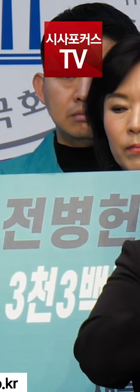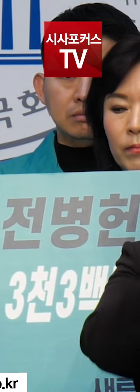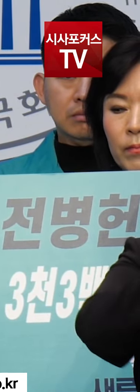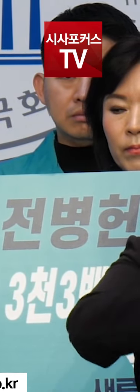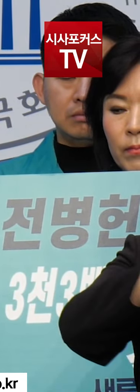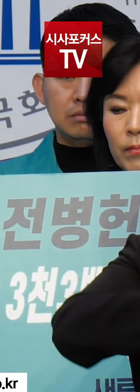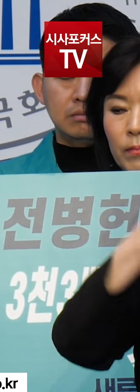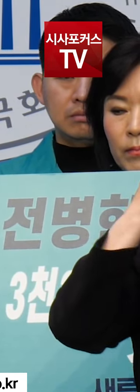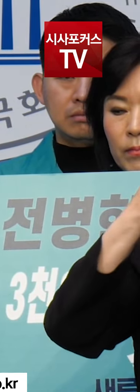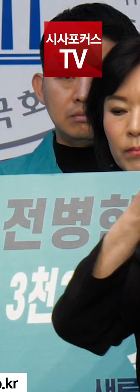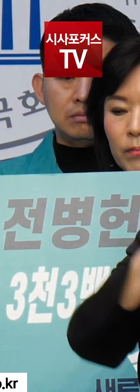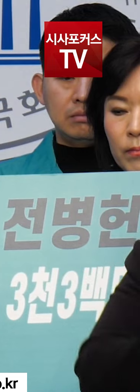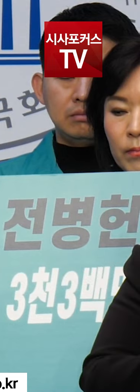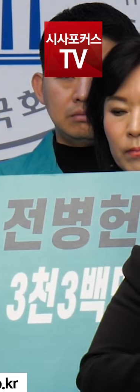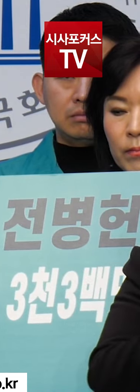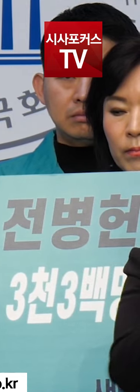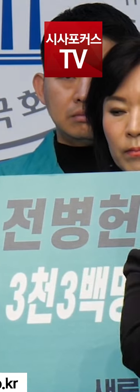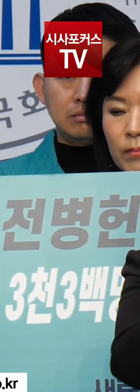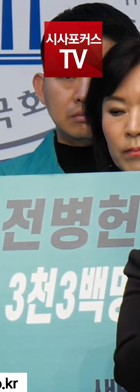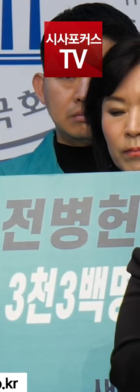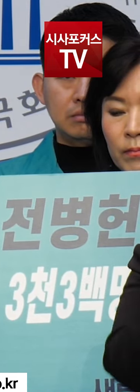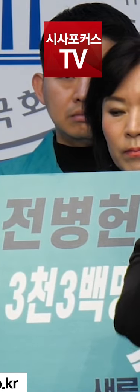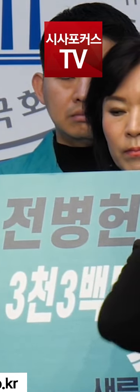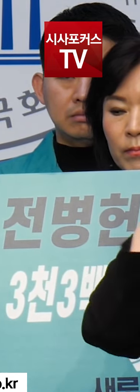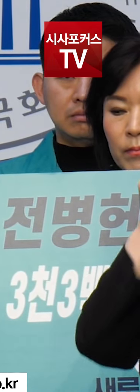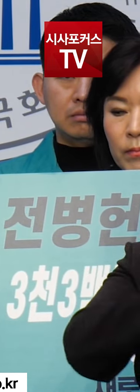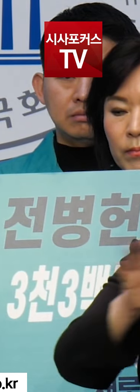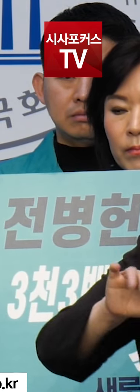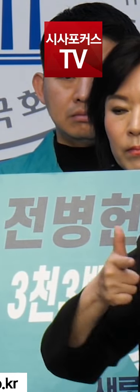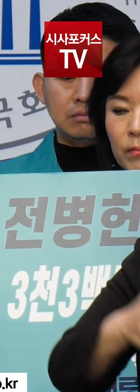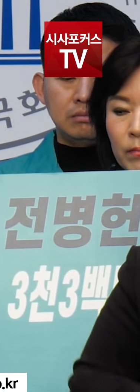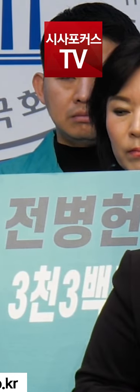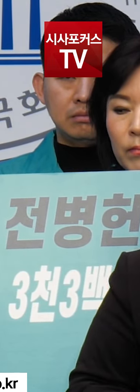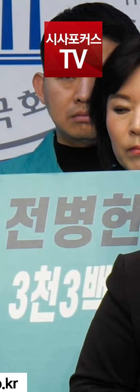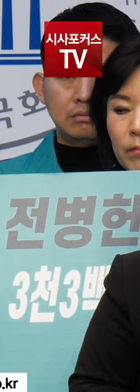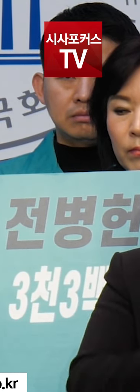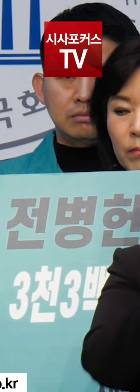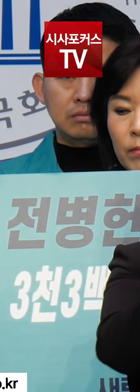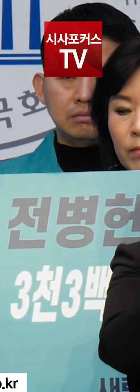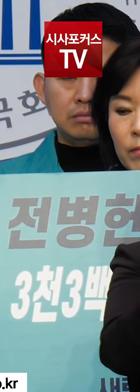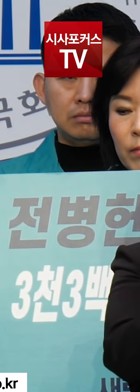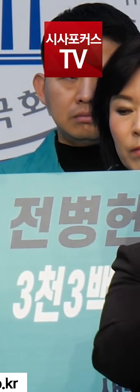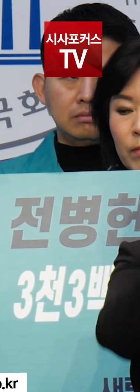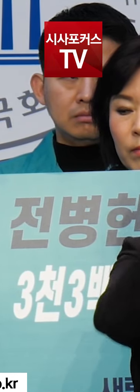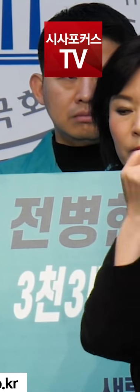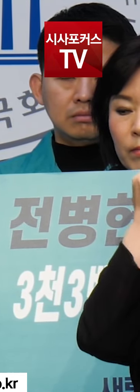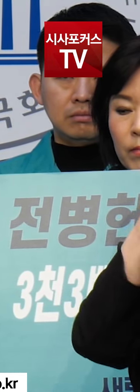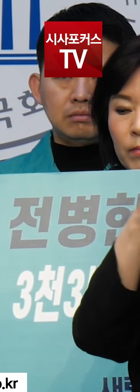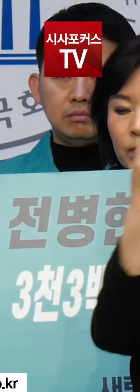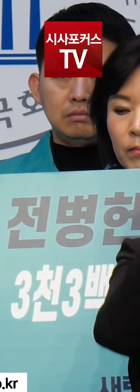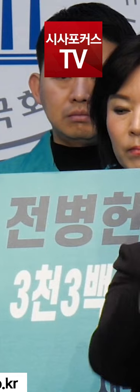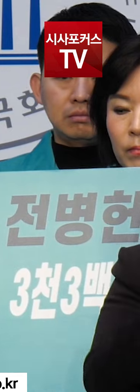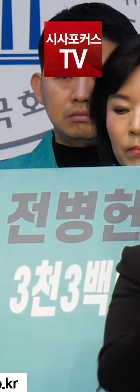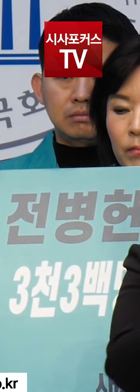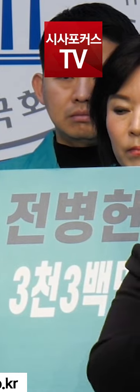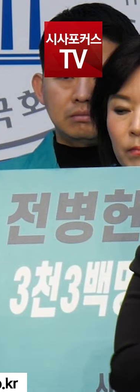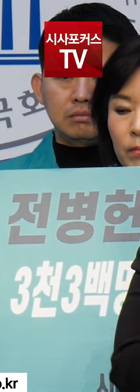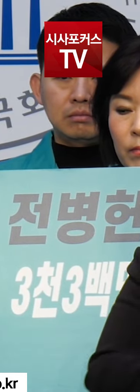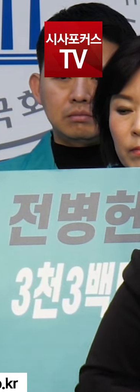노무현 정신을 결코 버린 것은 아닙니다. 지키기 위함이었습니다. 방탄이 필요